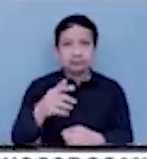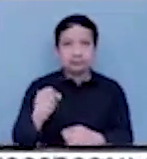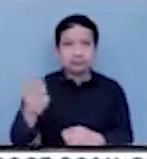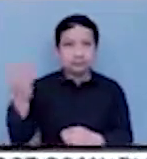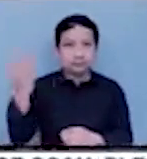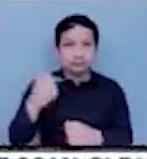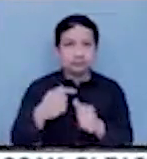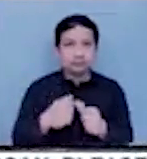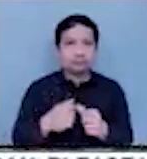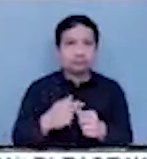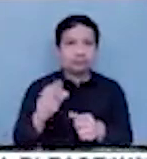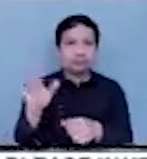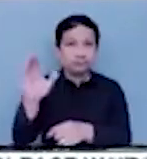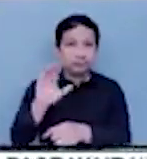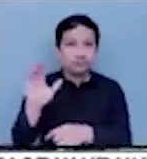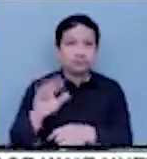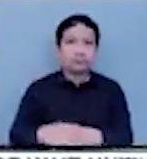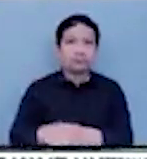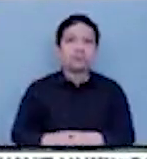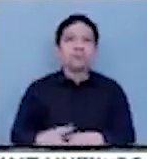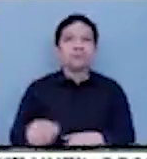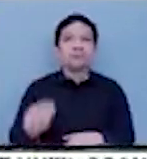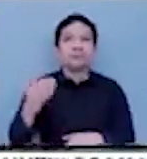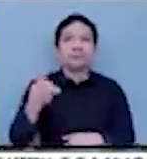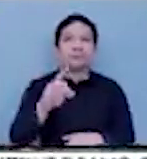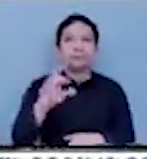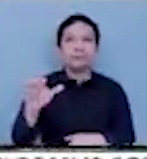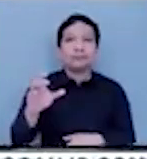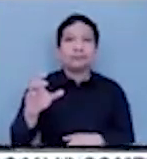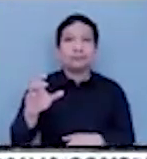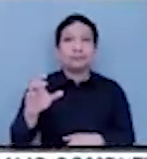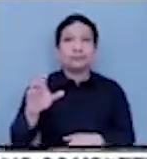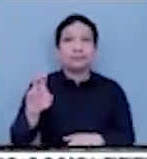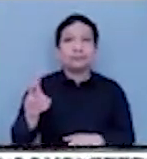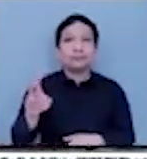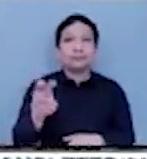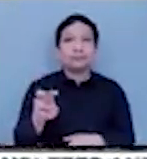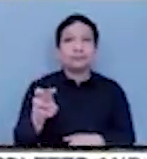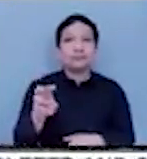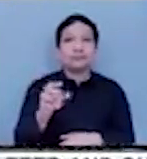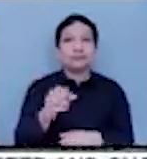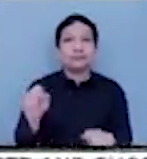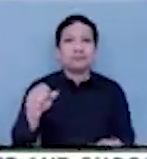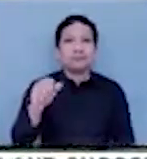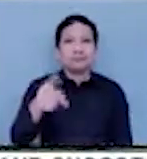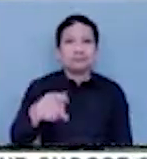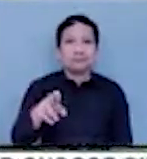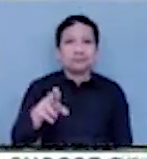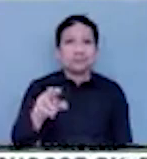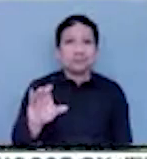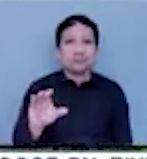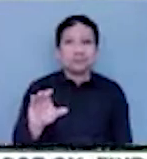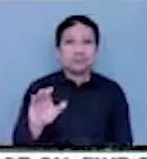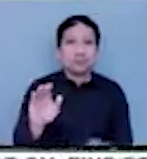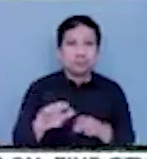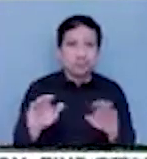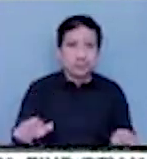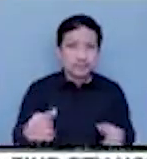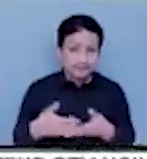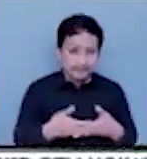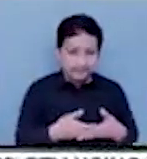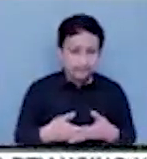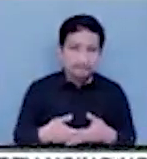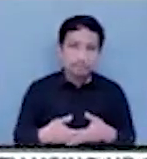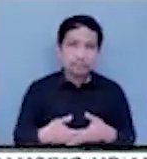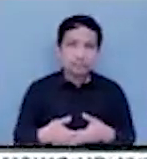Pasko. Umabot sa 176 na individual ang nasa gip ng PRC, kabilang ang mga bata at sanggol sa flash flood sa